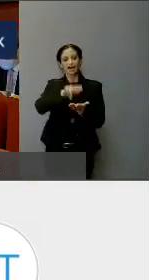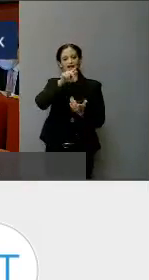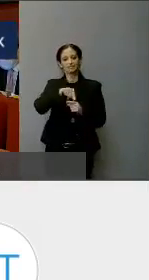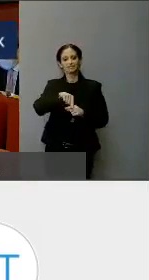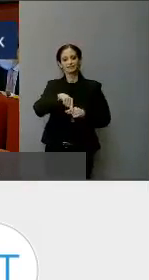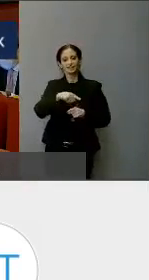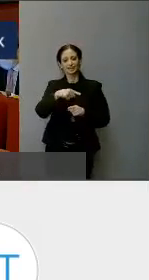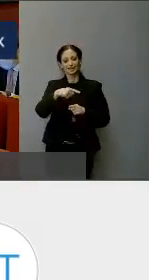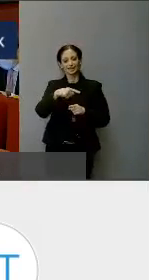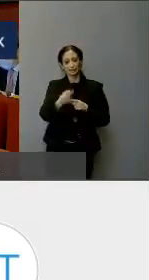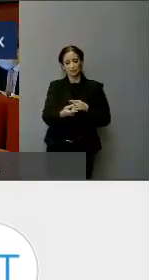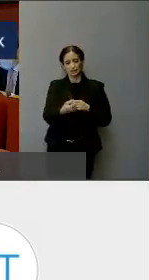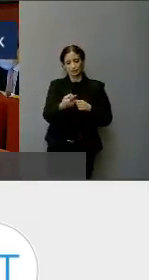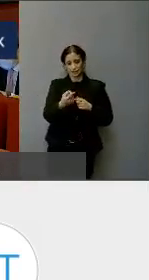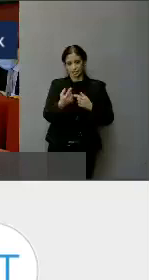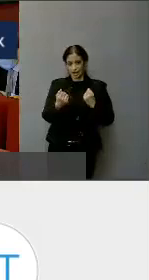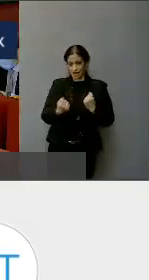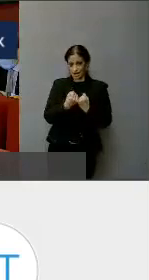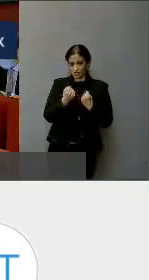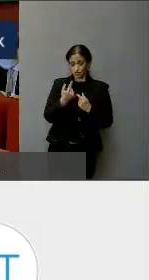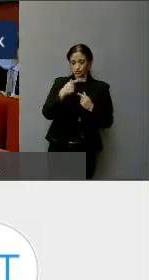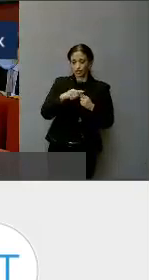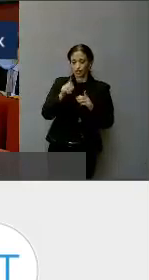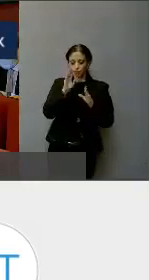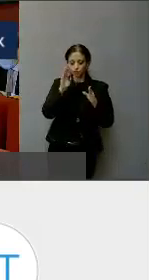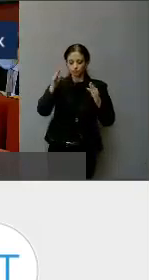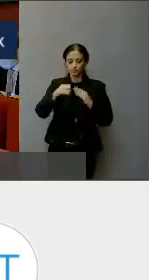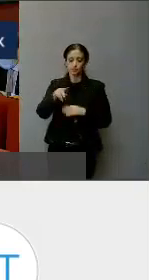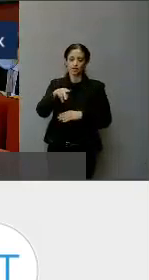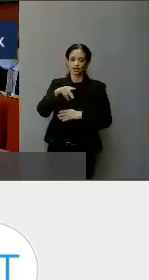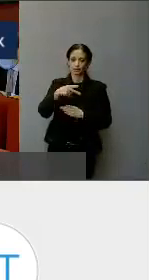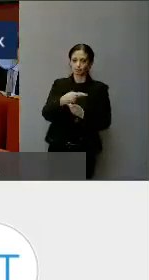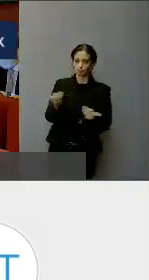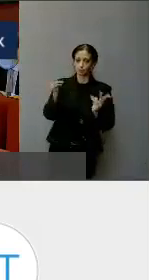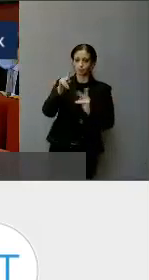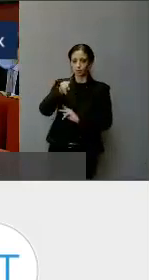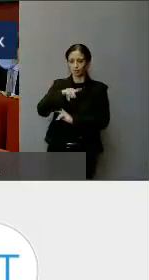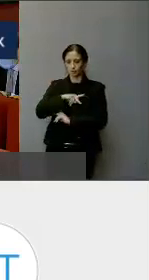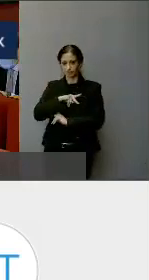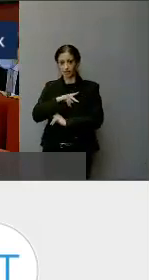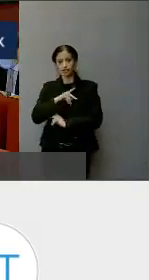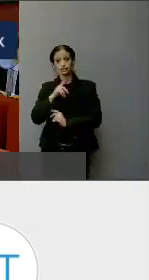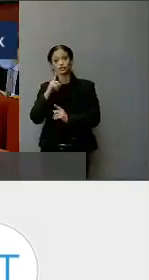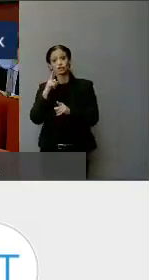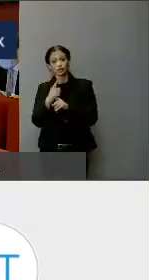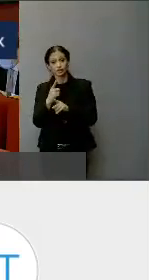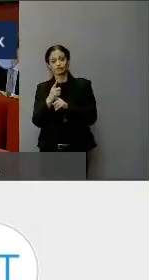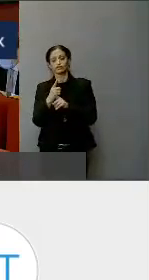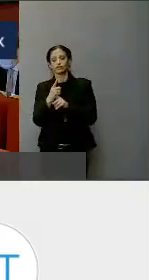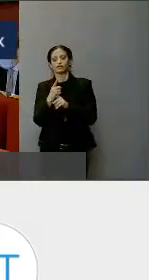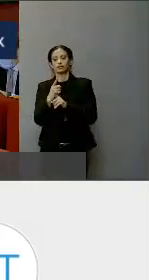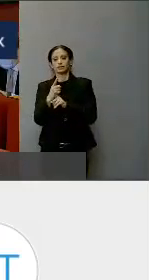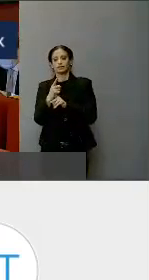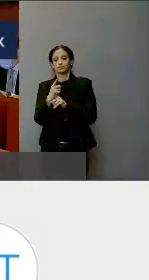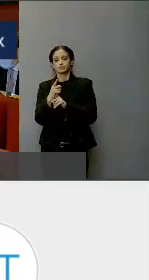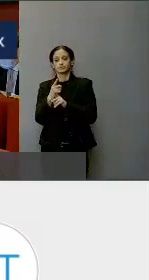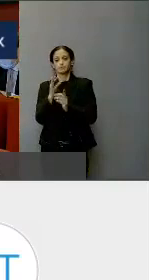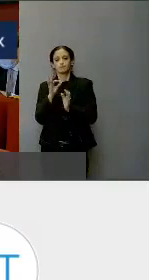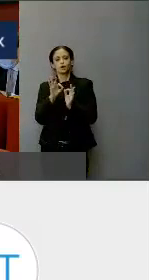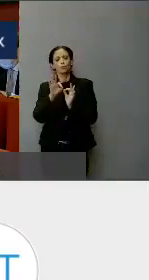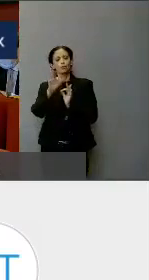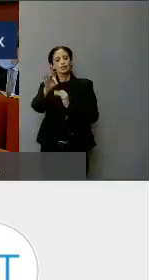il pubblico e privato che riguardano gli interessi cominciò a un pubblici e privati tenendo conto ripeto che l'obiettivo dell'amministrazione